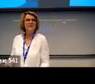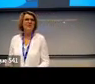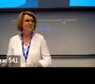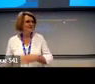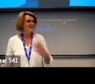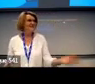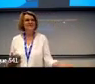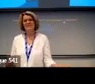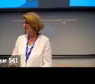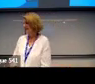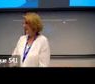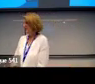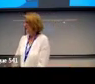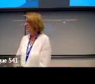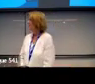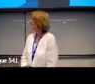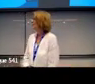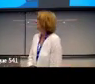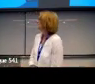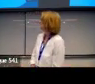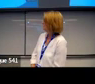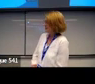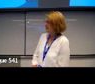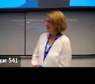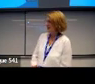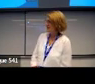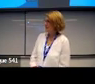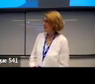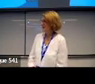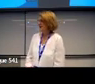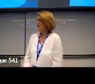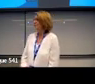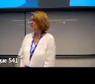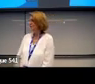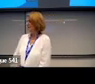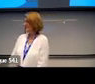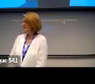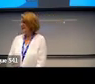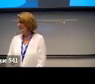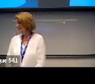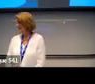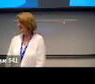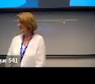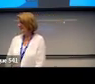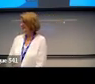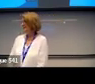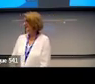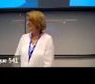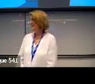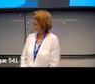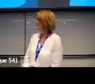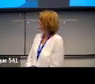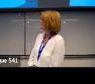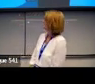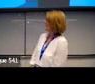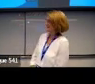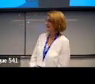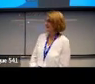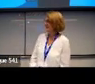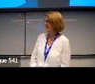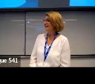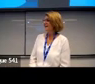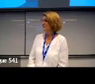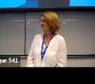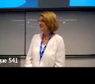pairs. Vous avez certainement entendu quand même beaucoup de débats à ce sujet. Aujourd'hui, qu'est-ce que ça donne? 55 millions d'articles dans